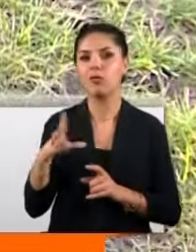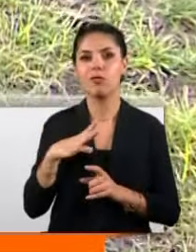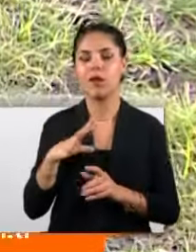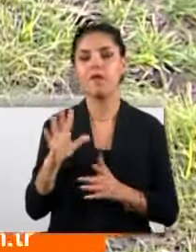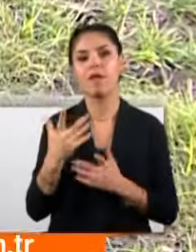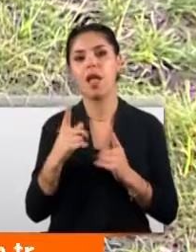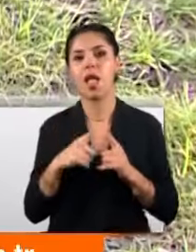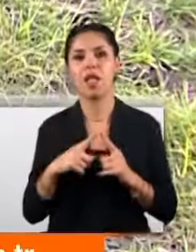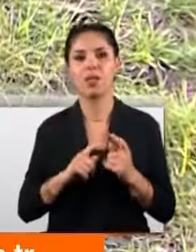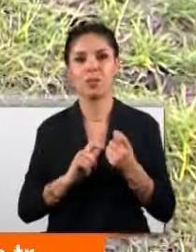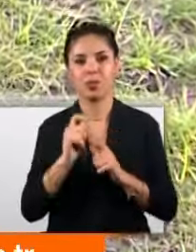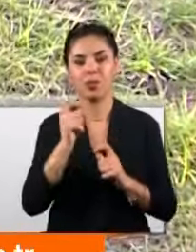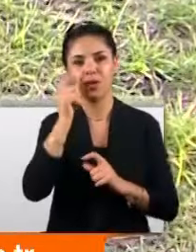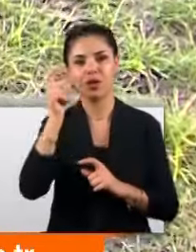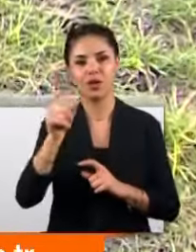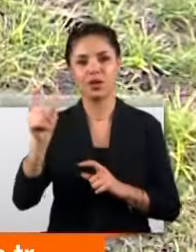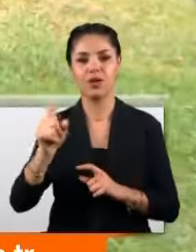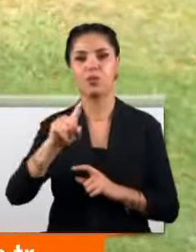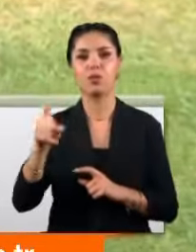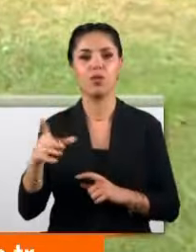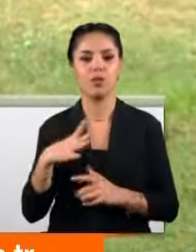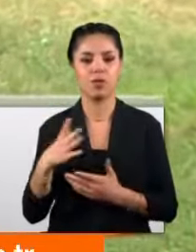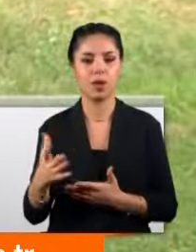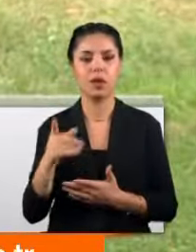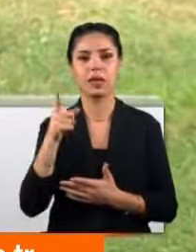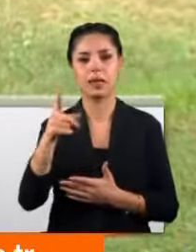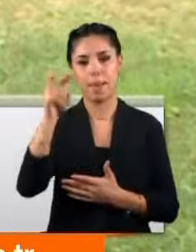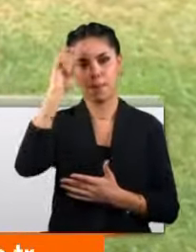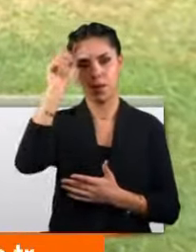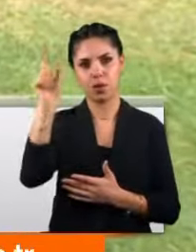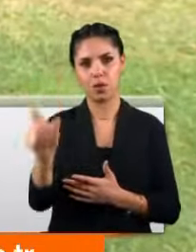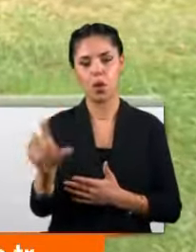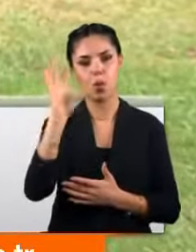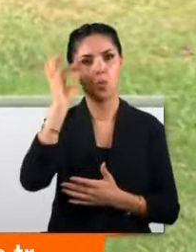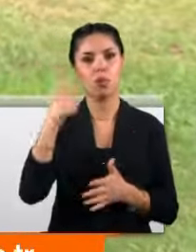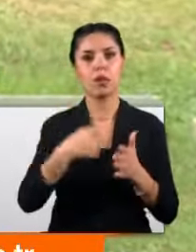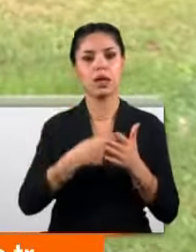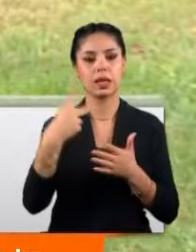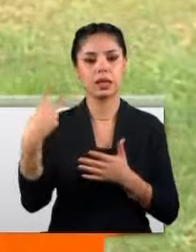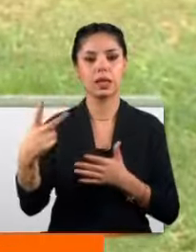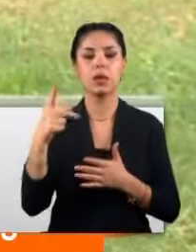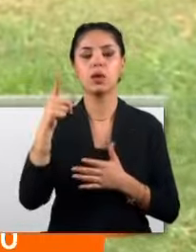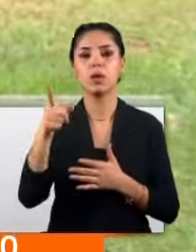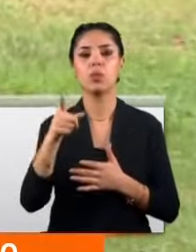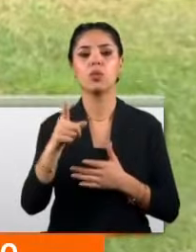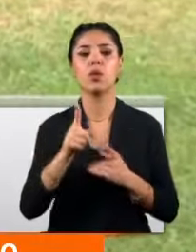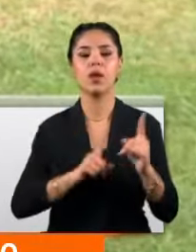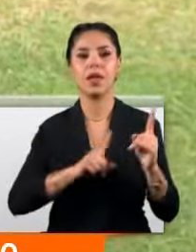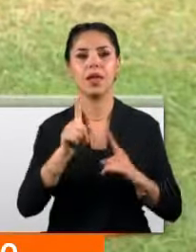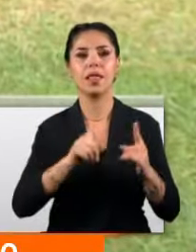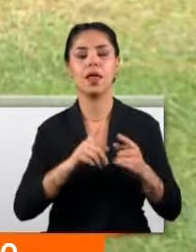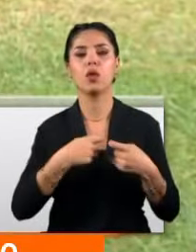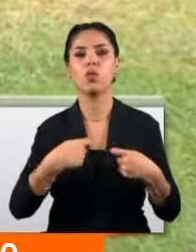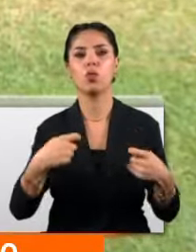da hesaplarını kullandıracak kişileri temin ediyorlar. Siz bir psikiyatr, uzman isim olarak bir bahis sitesi yapsanız mesela şu an.